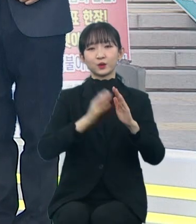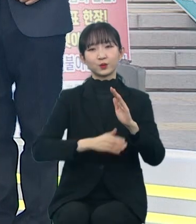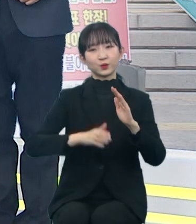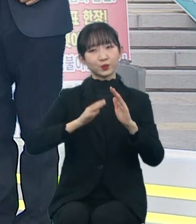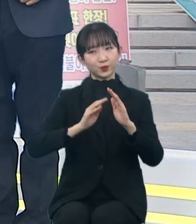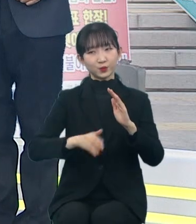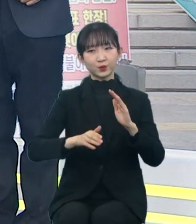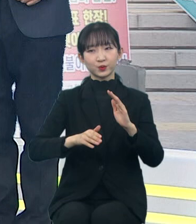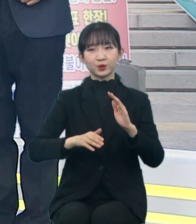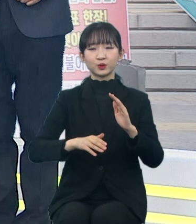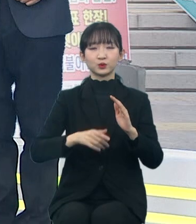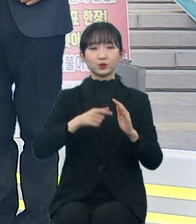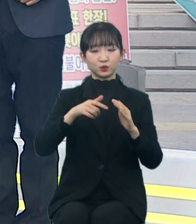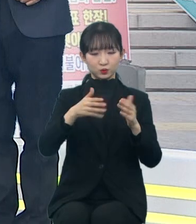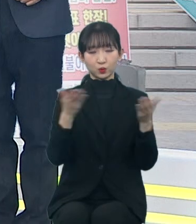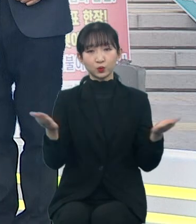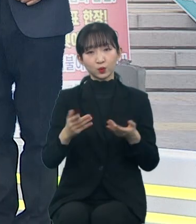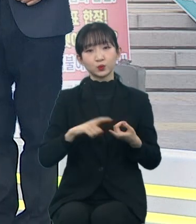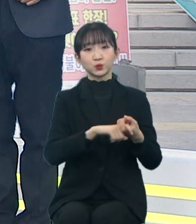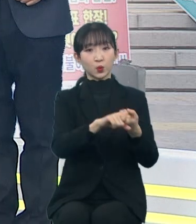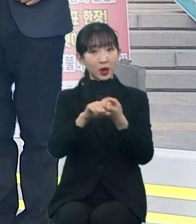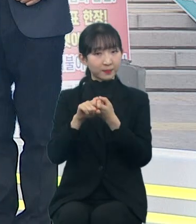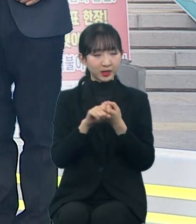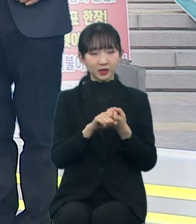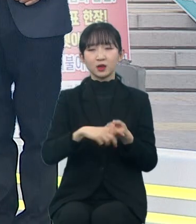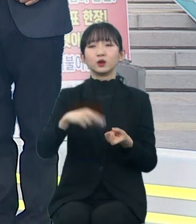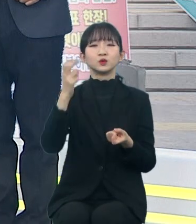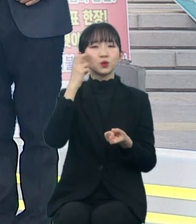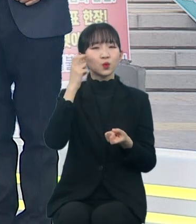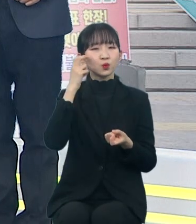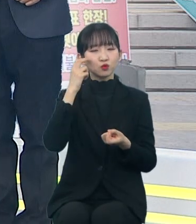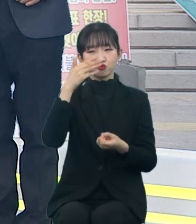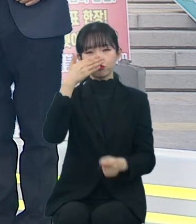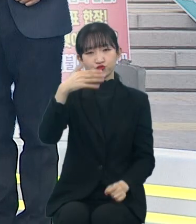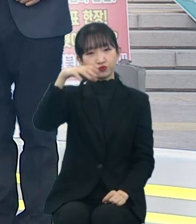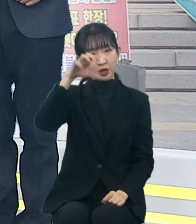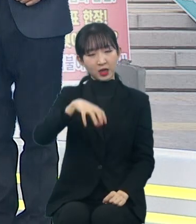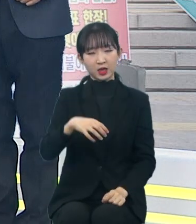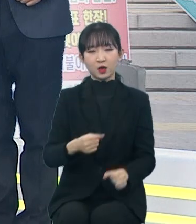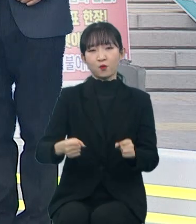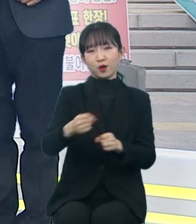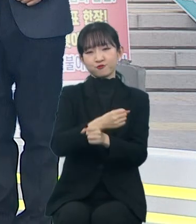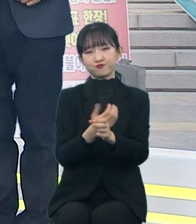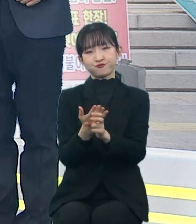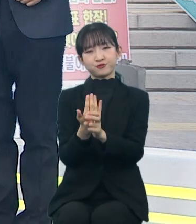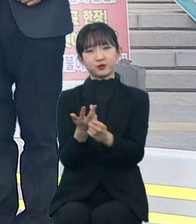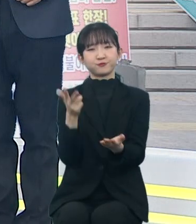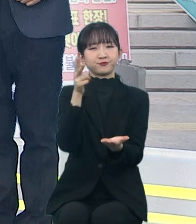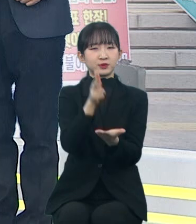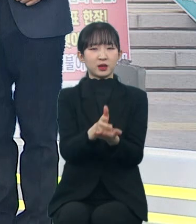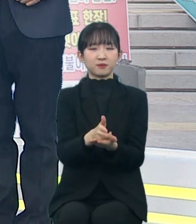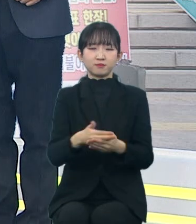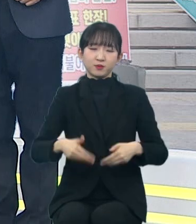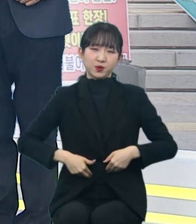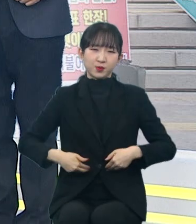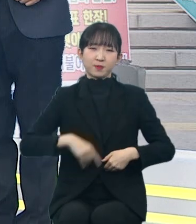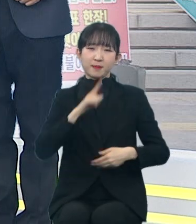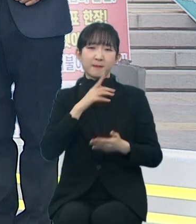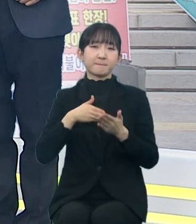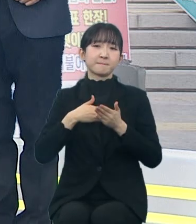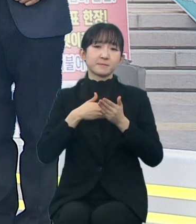공공운수노조가 기자회견을 열어 송도 909 화물주차장 설치를 촉구했습니다. 인천 항만공사가 송도 909에 짓기로